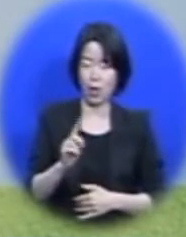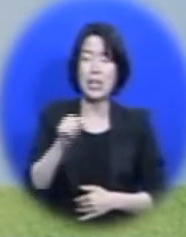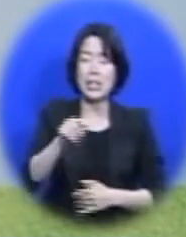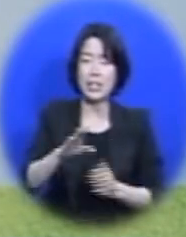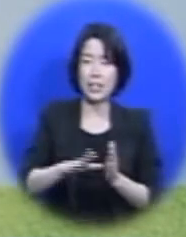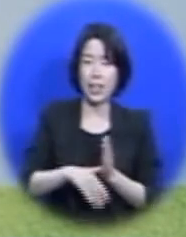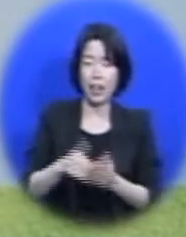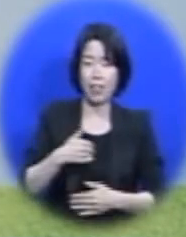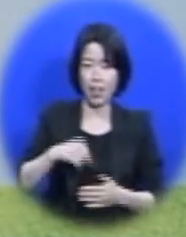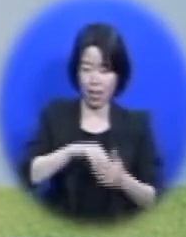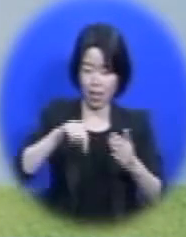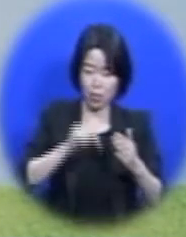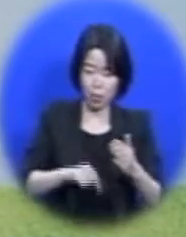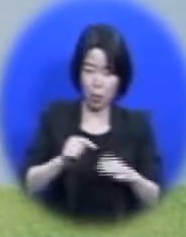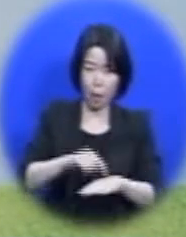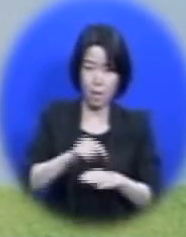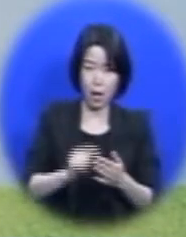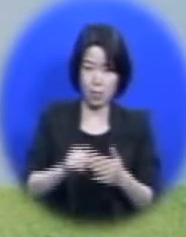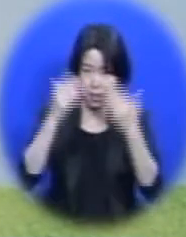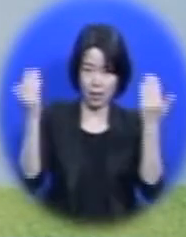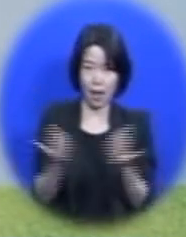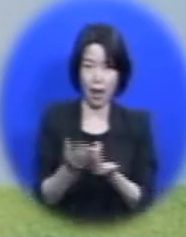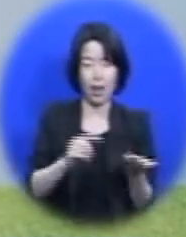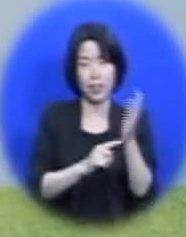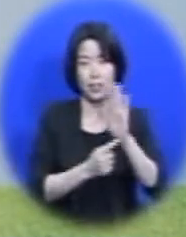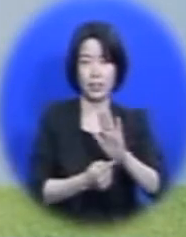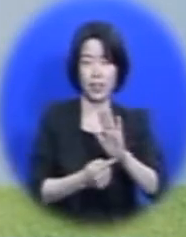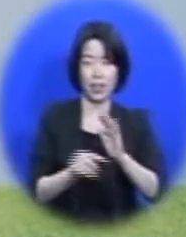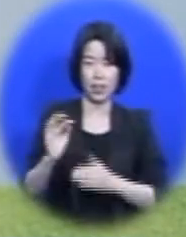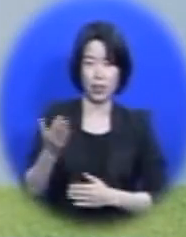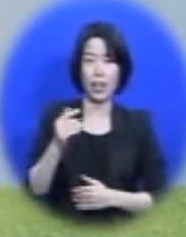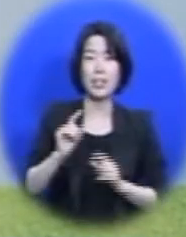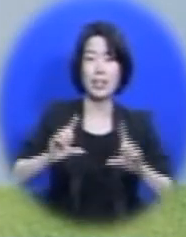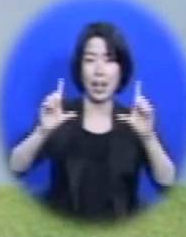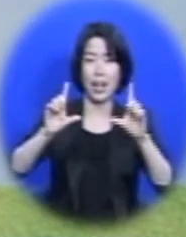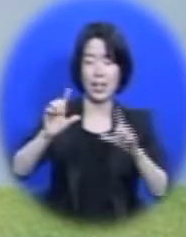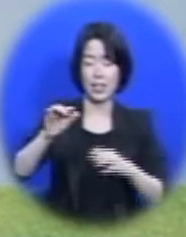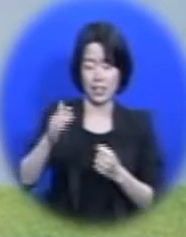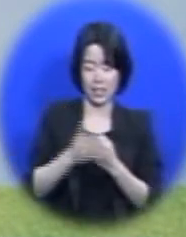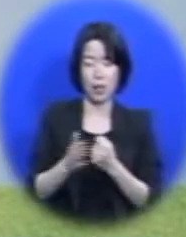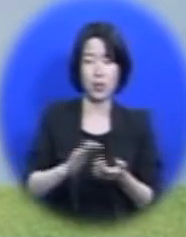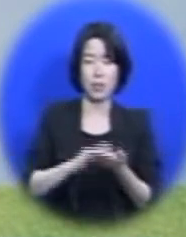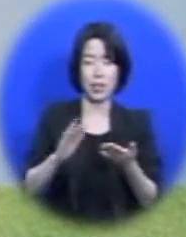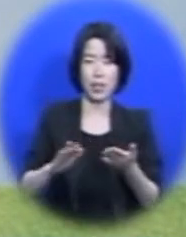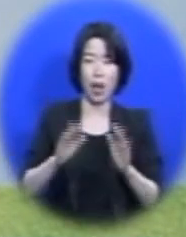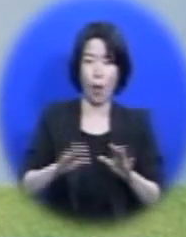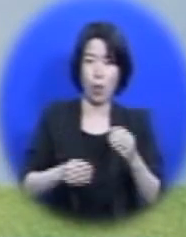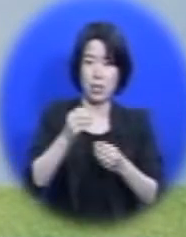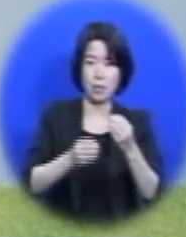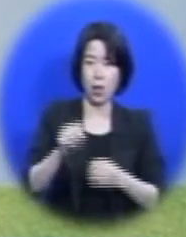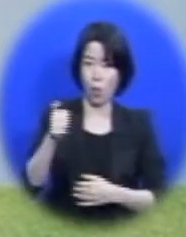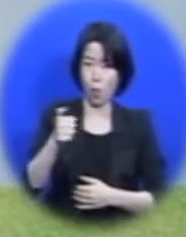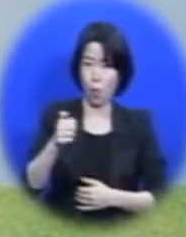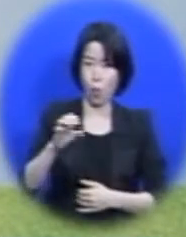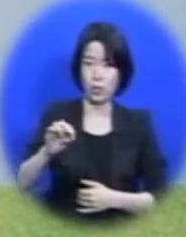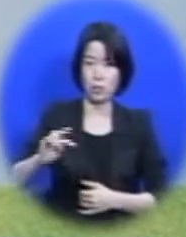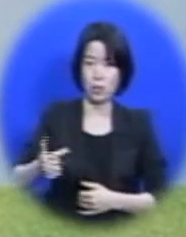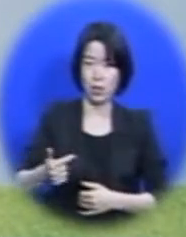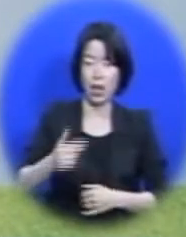내 속에 있는 마음이 다 드러나게 되는 날이기 때문입니다. 오늘 시편 50편은